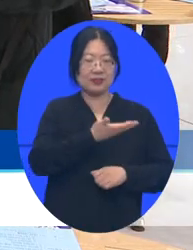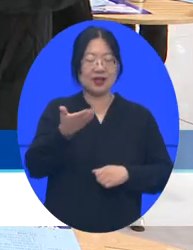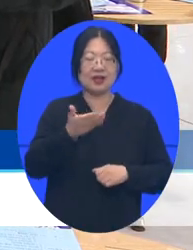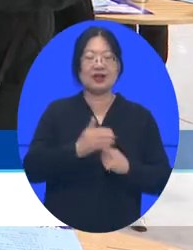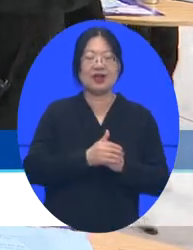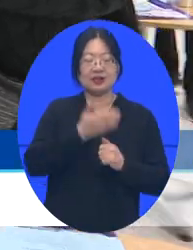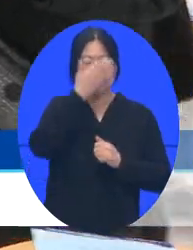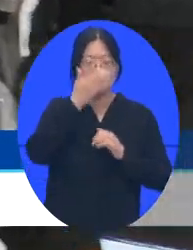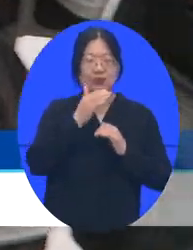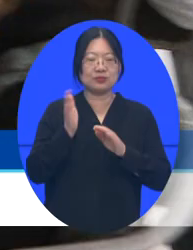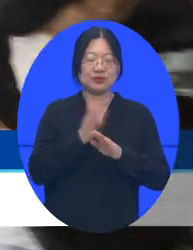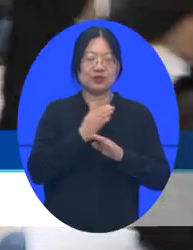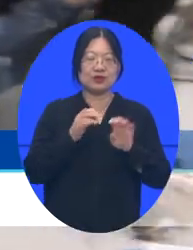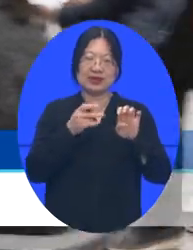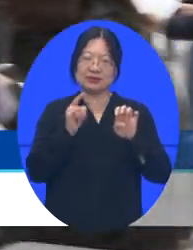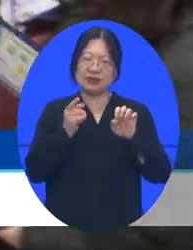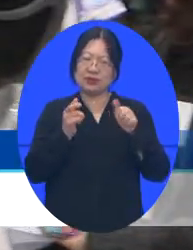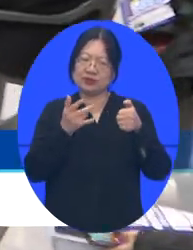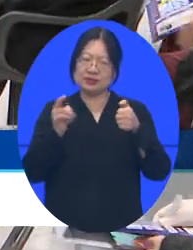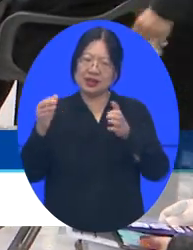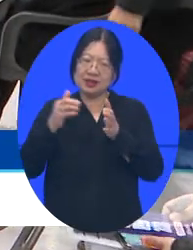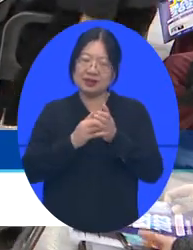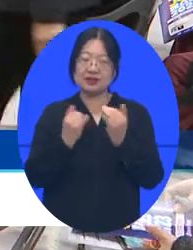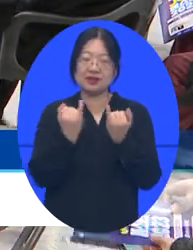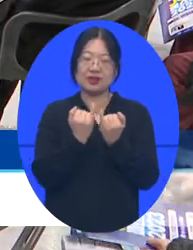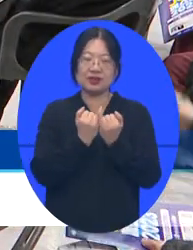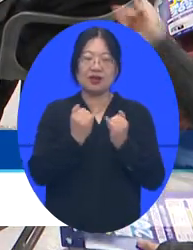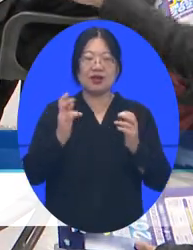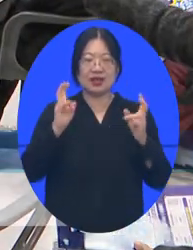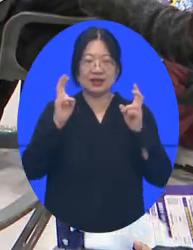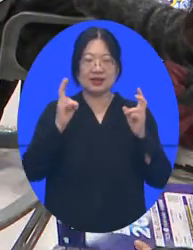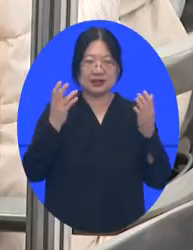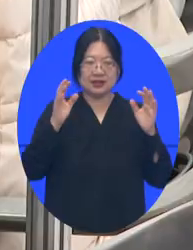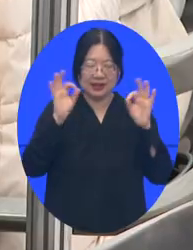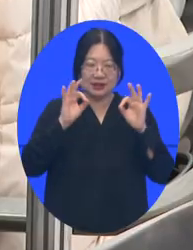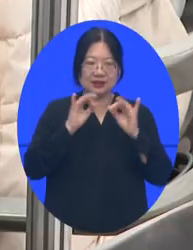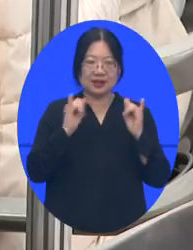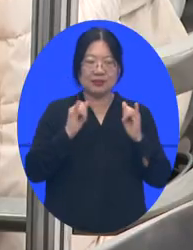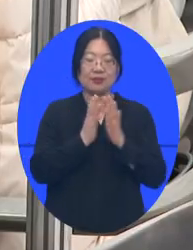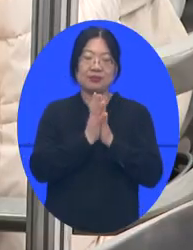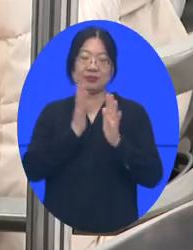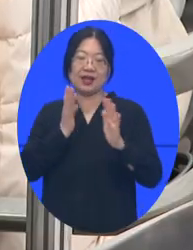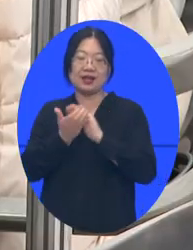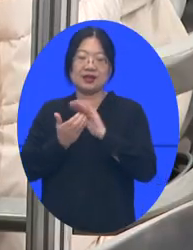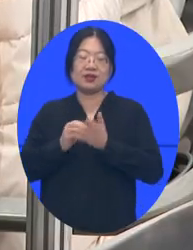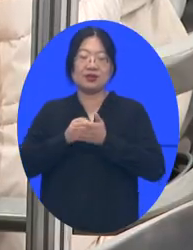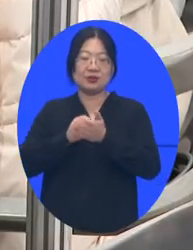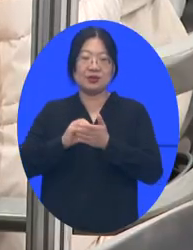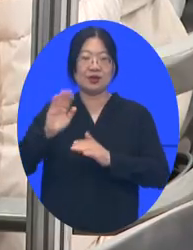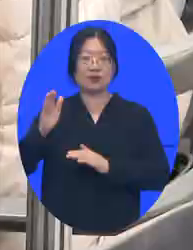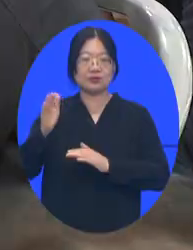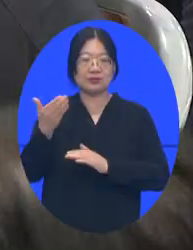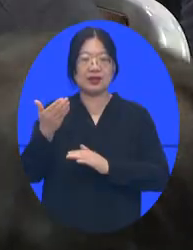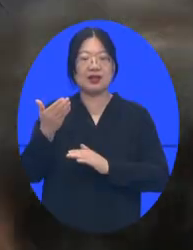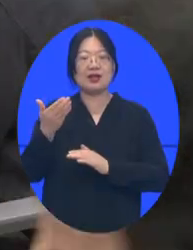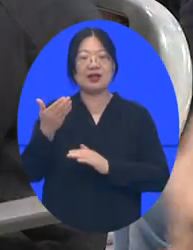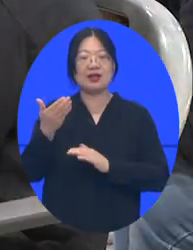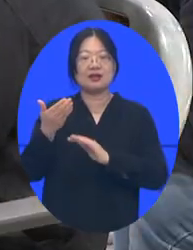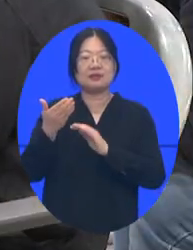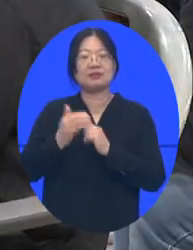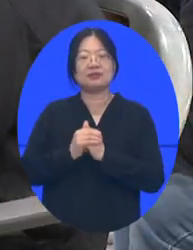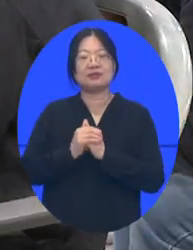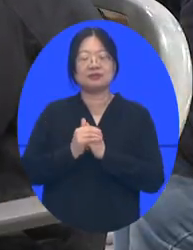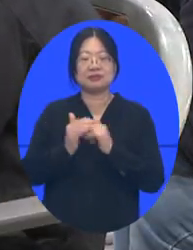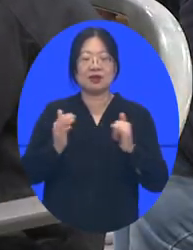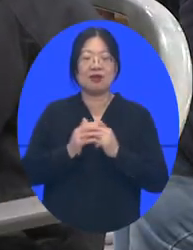청년부터 중장년까지 여성 구직자들이 길게 줄지어 섰습니다. 사전 등록만 약 900명. 구직에 대한